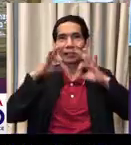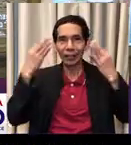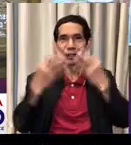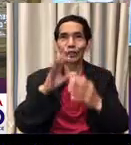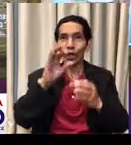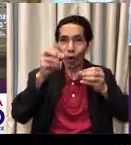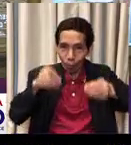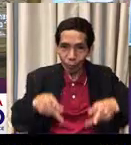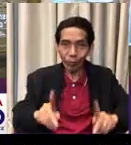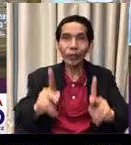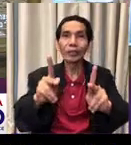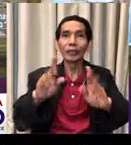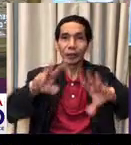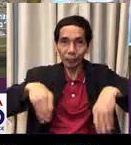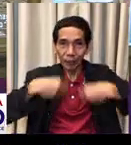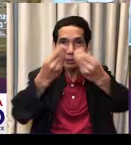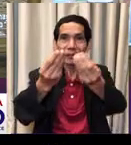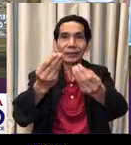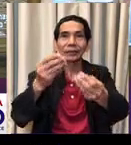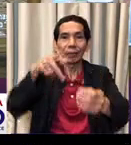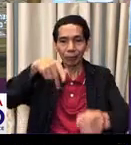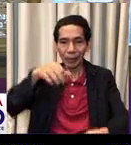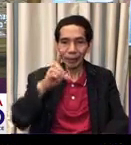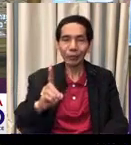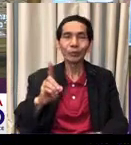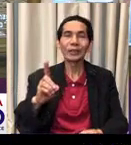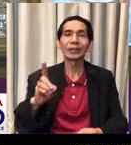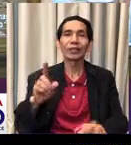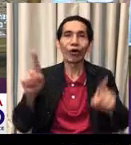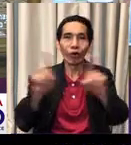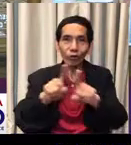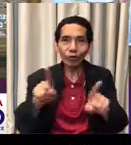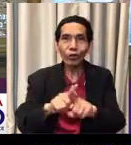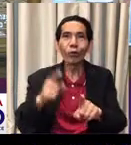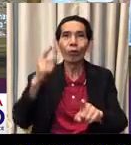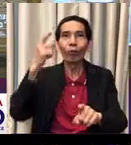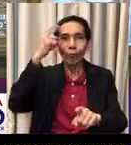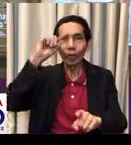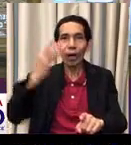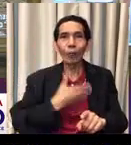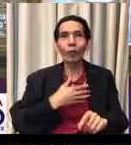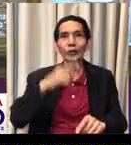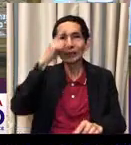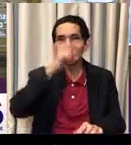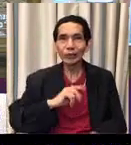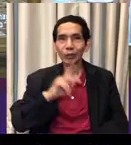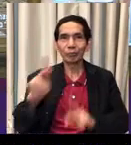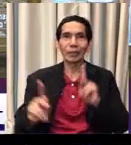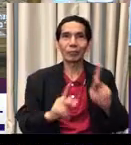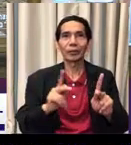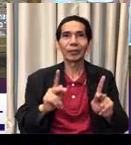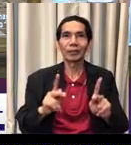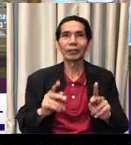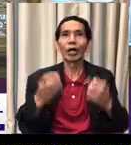inyong opportunity, pinagkaloob sa aming mga PWDs at saka senior citizen.